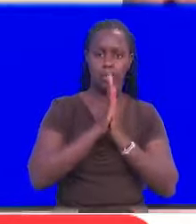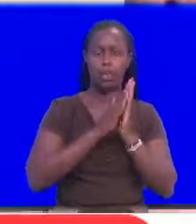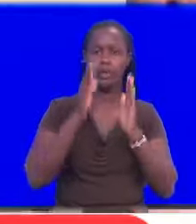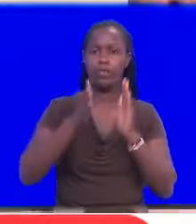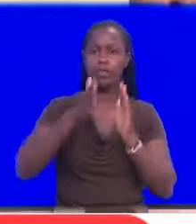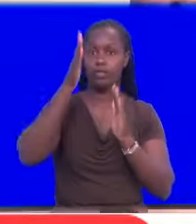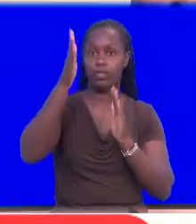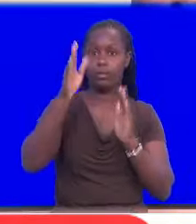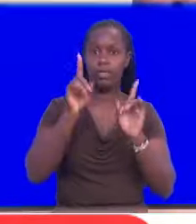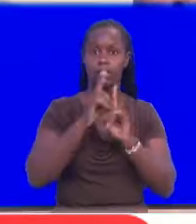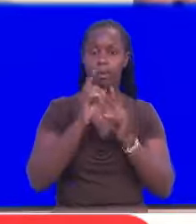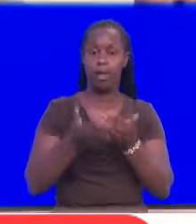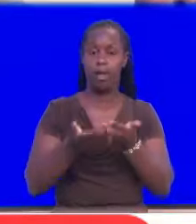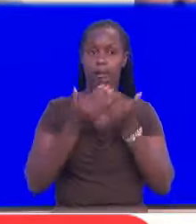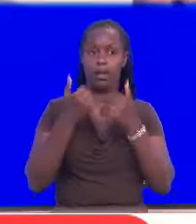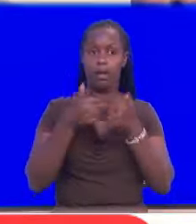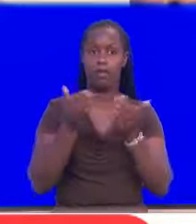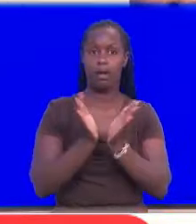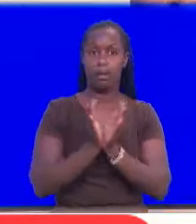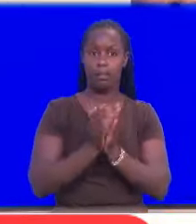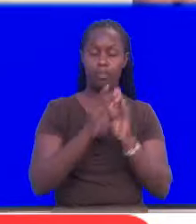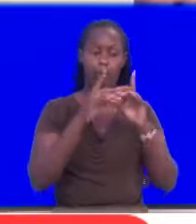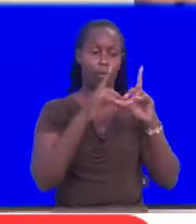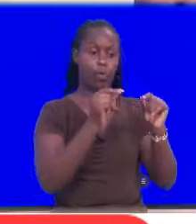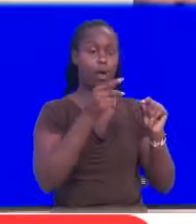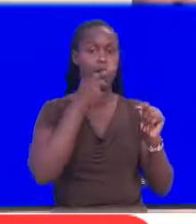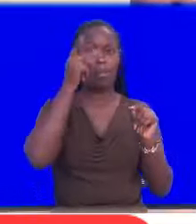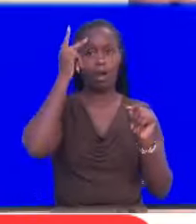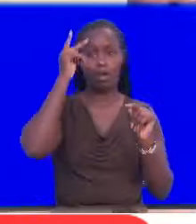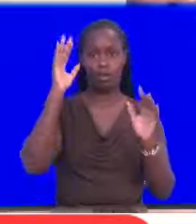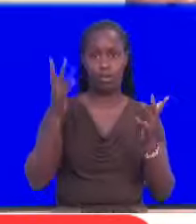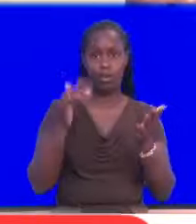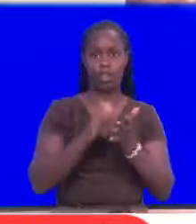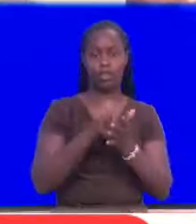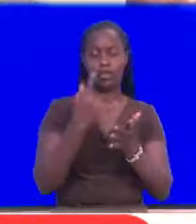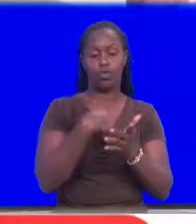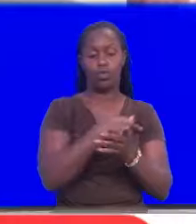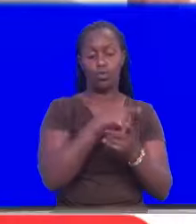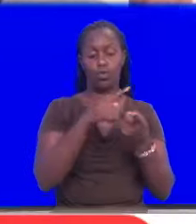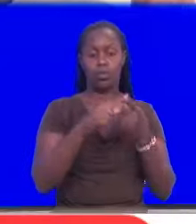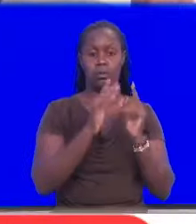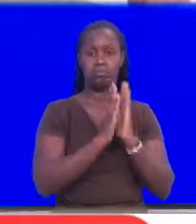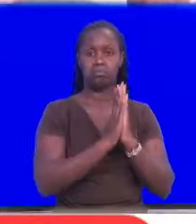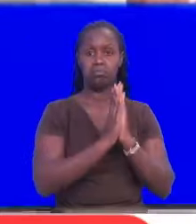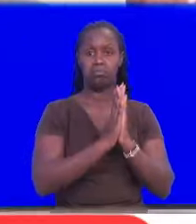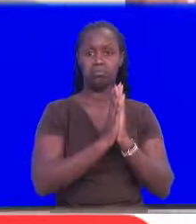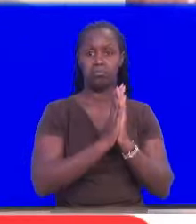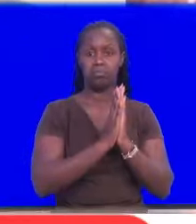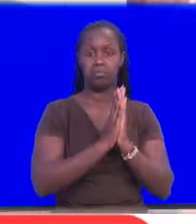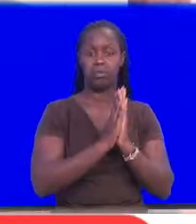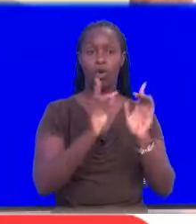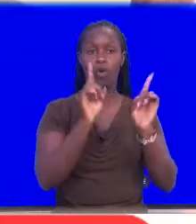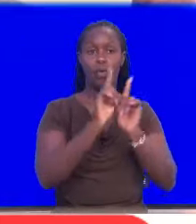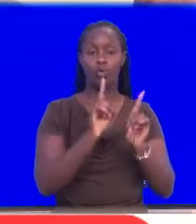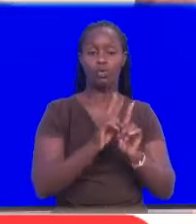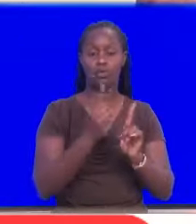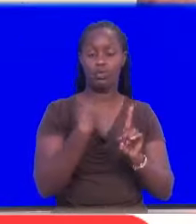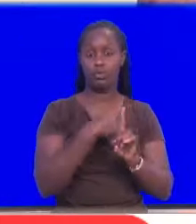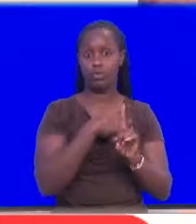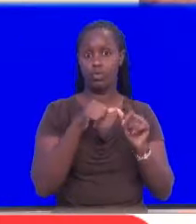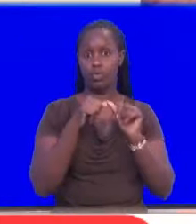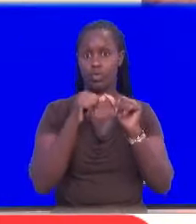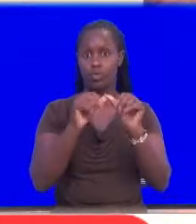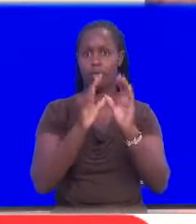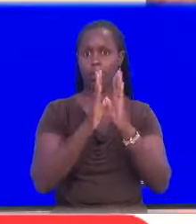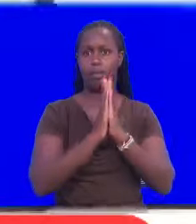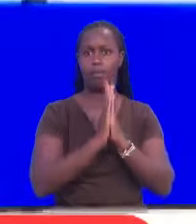Ningeweza kuambia familia zao kwamba wakati huu mgumu tunaweka mikononi mwa Mungu, tunaweza kuwaweka katika maombi,